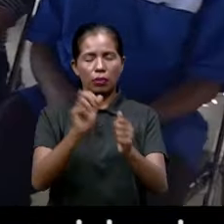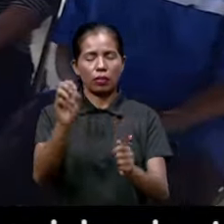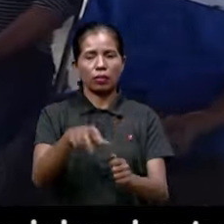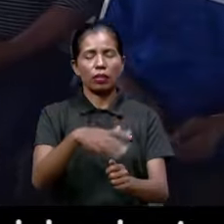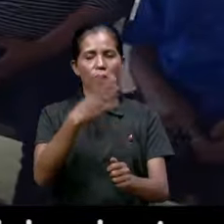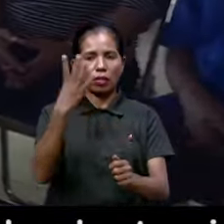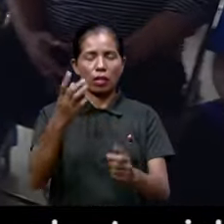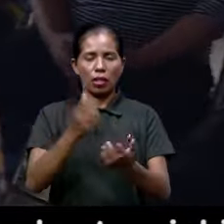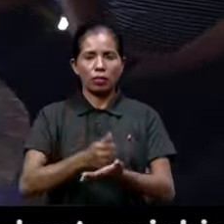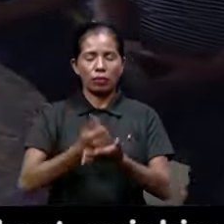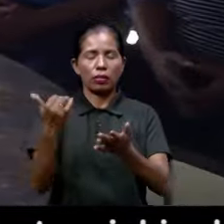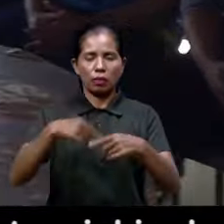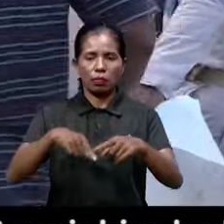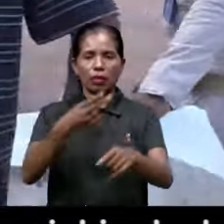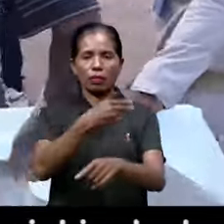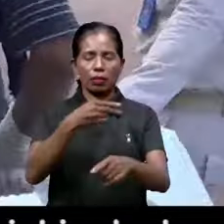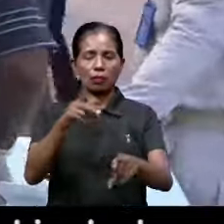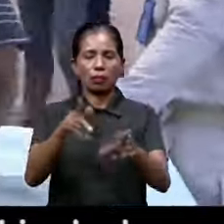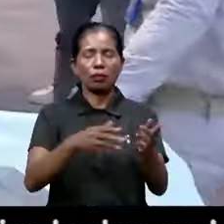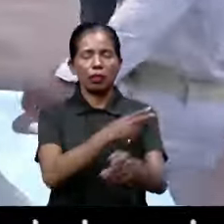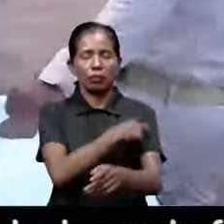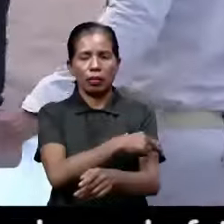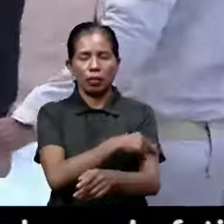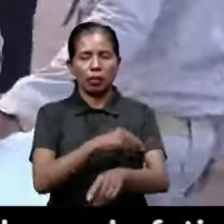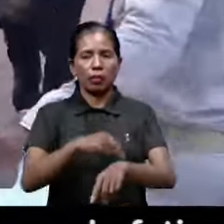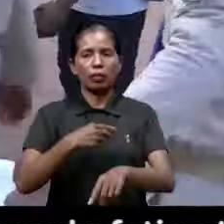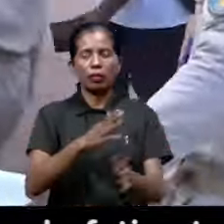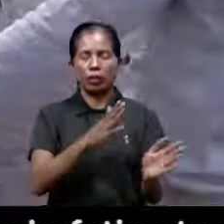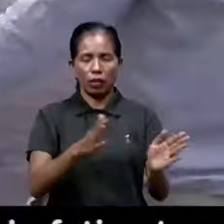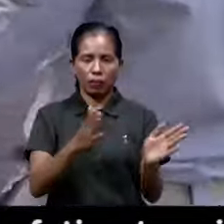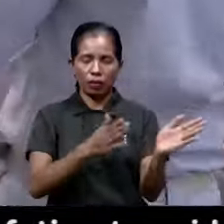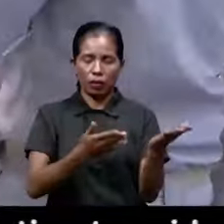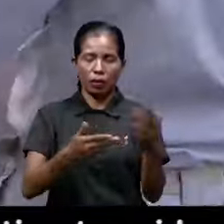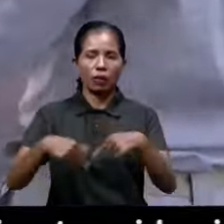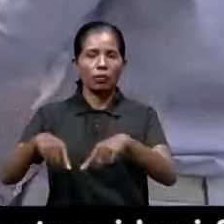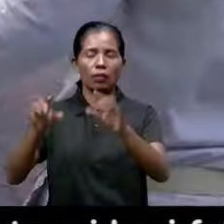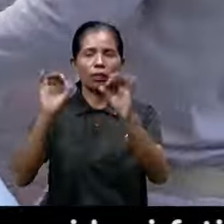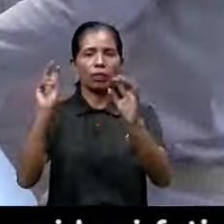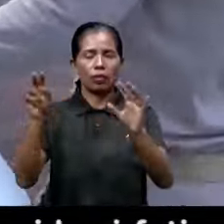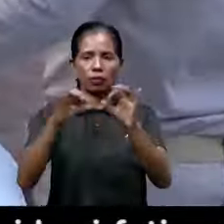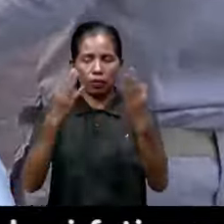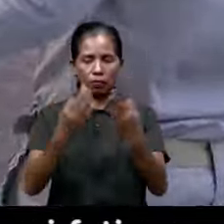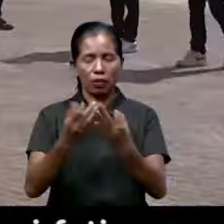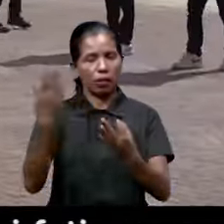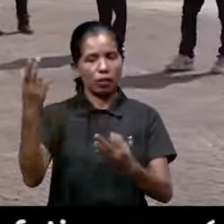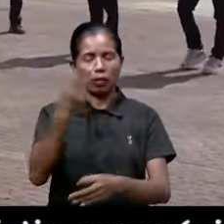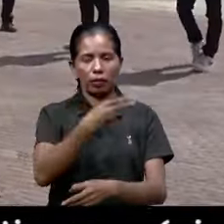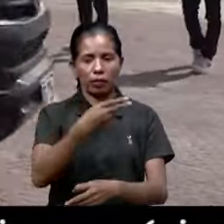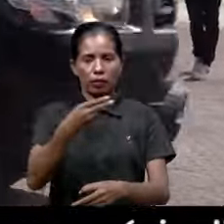aja Indonesia n fam indonesialos